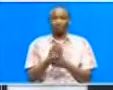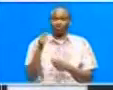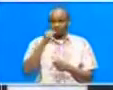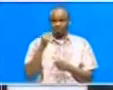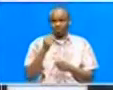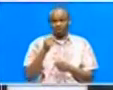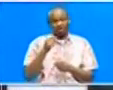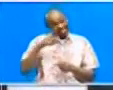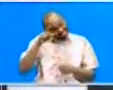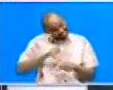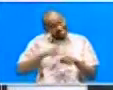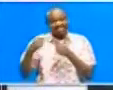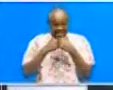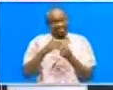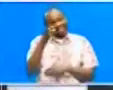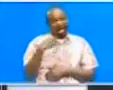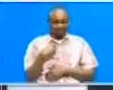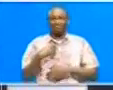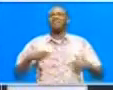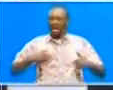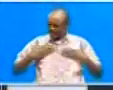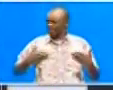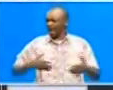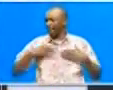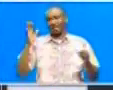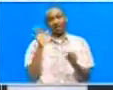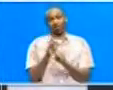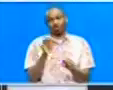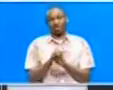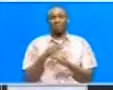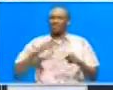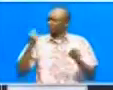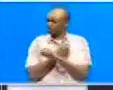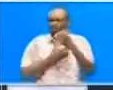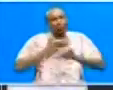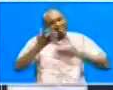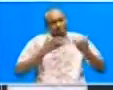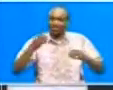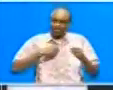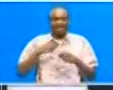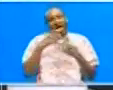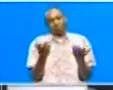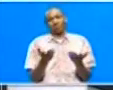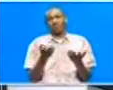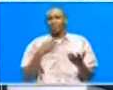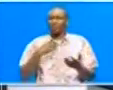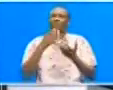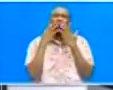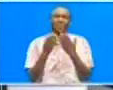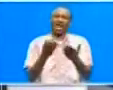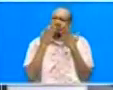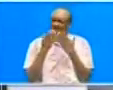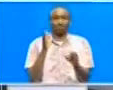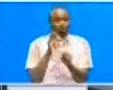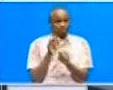Na kusema kweli, ninafurahi sio kifani. Sezi express ninavyojisikia sasa hivi. Na nataka kushukuru tena